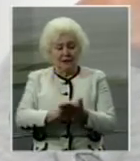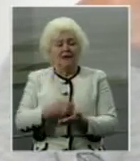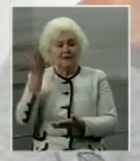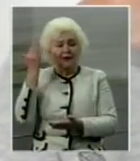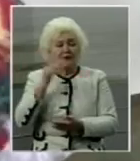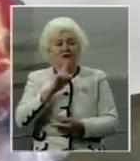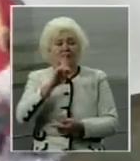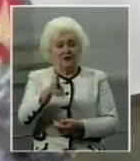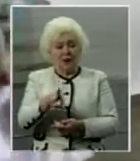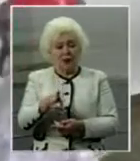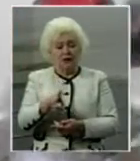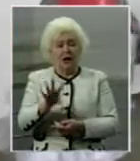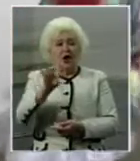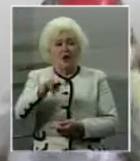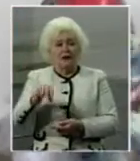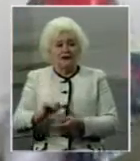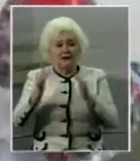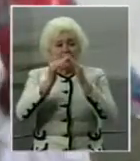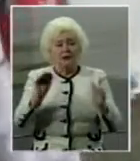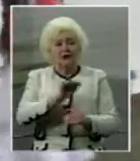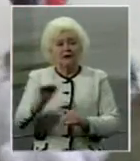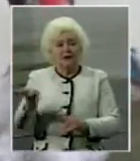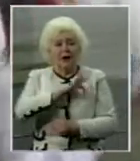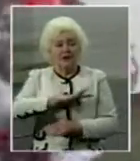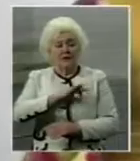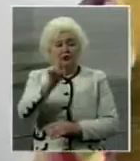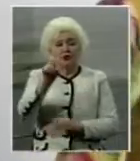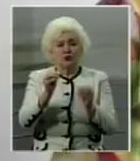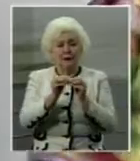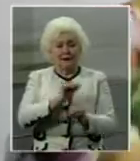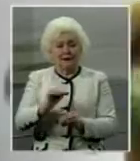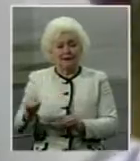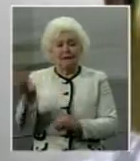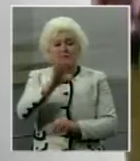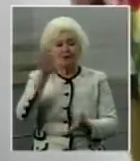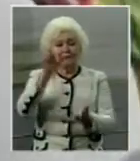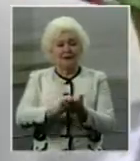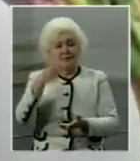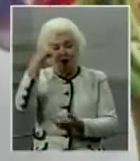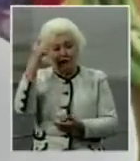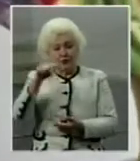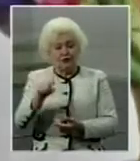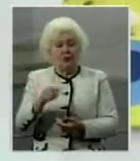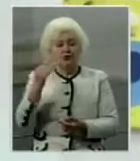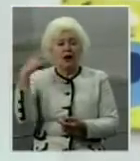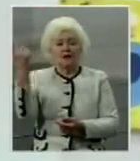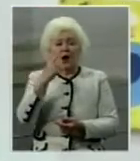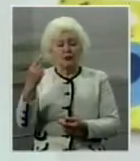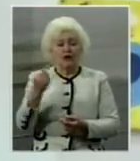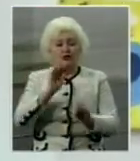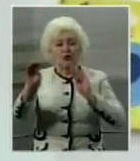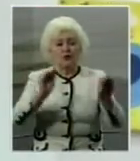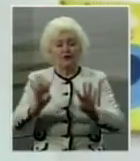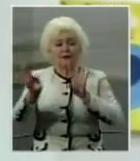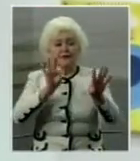давно, 2 роки. В Олешківському будинку-інтернаті виховується 110 дітей. Всі займаються творчістю. На обласну виставку